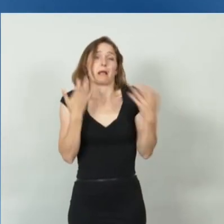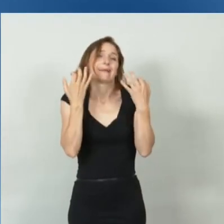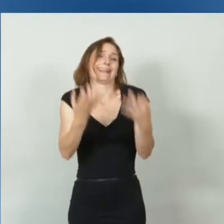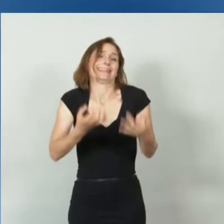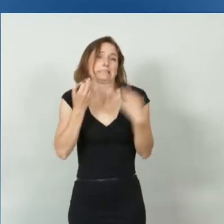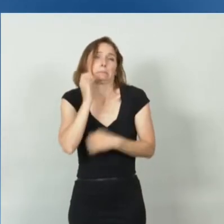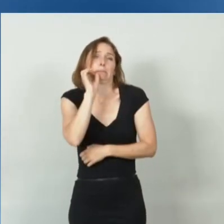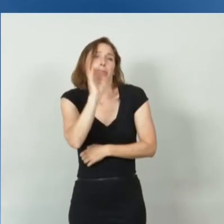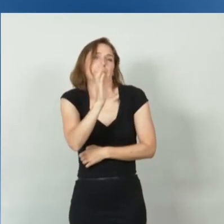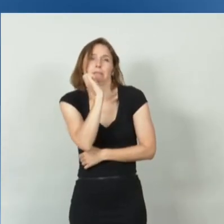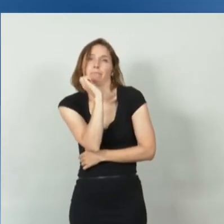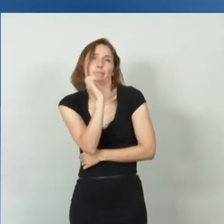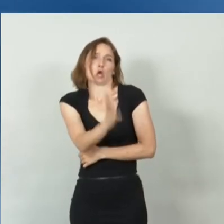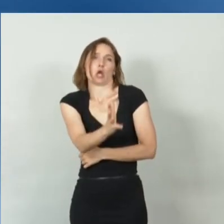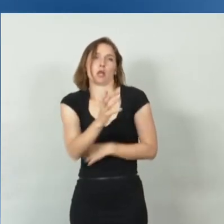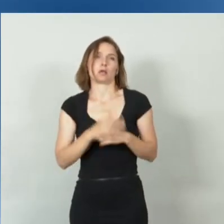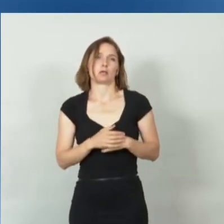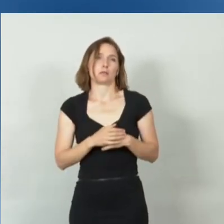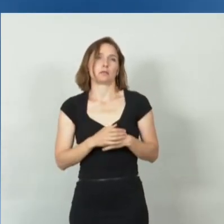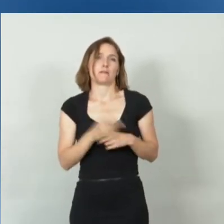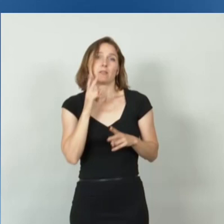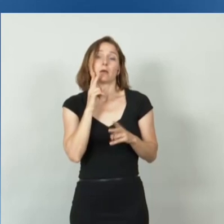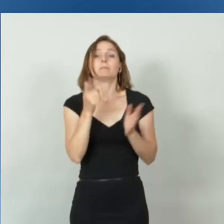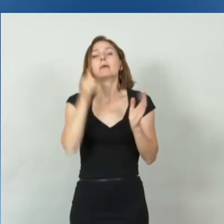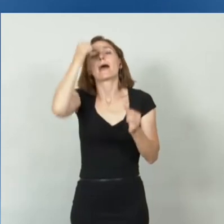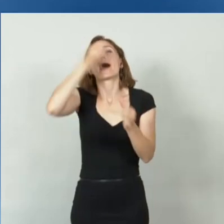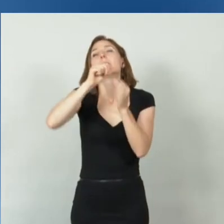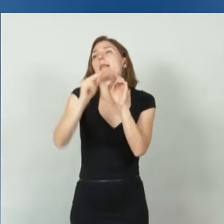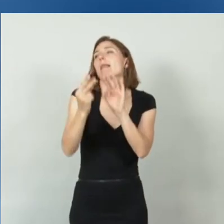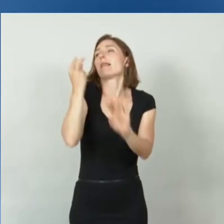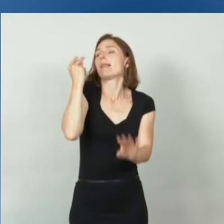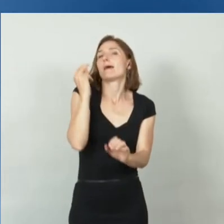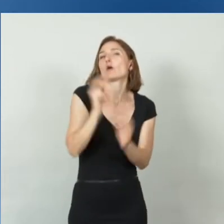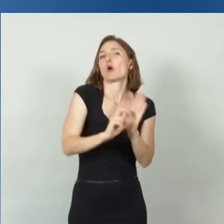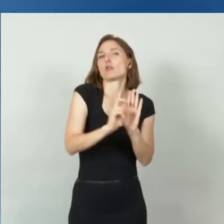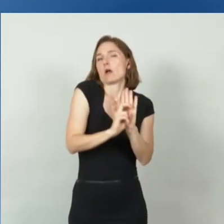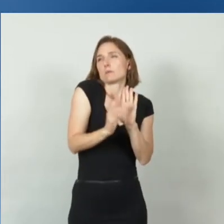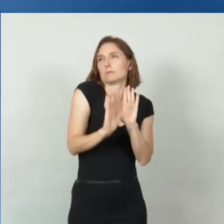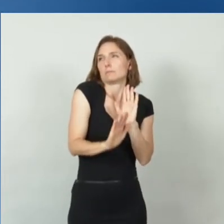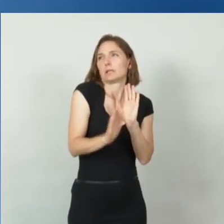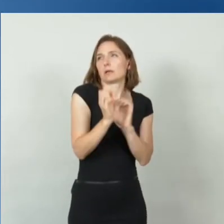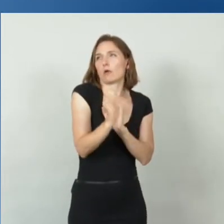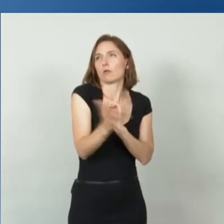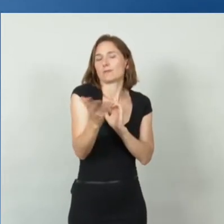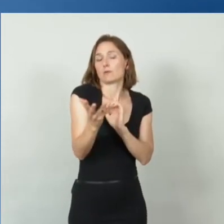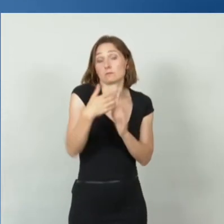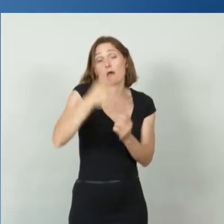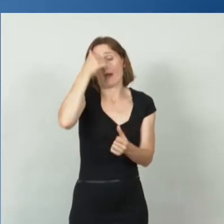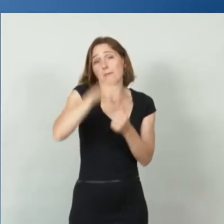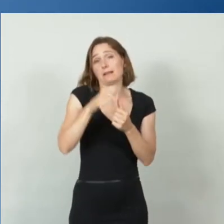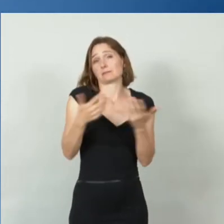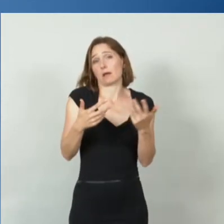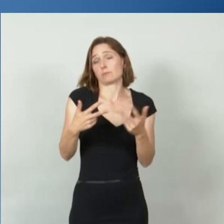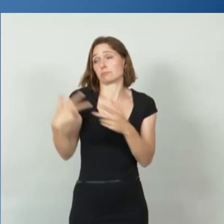piolisme et de ce qui restera dans les annales de Grenoble ce qui finalement vous caractérise et ce qui résumera votre action durant ces deux